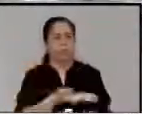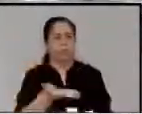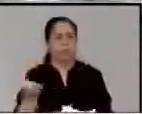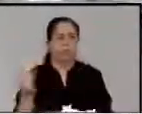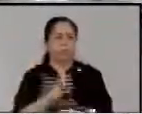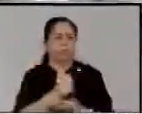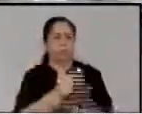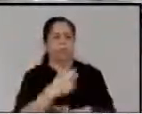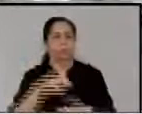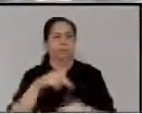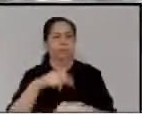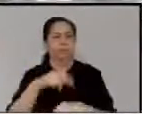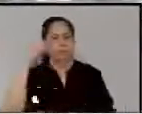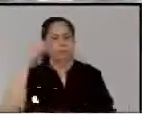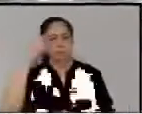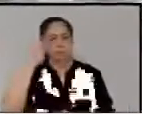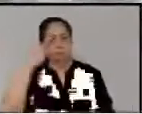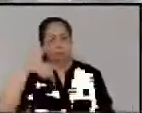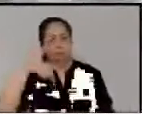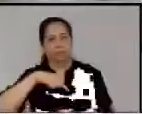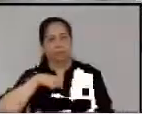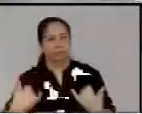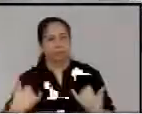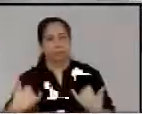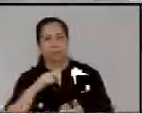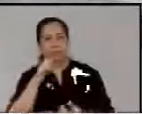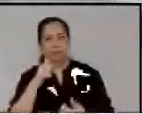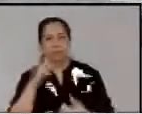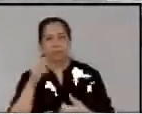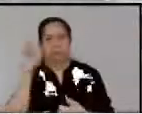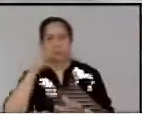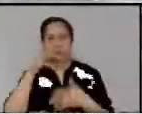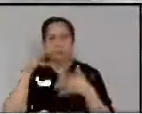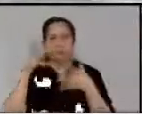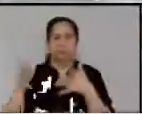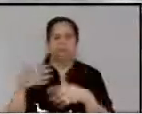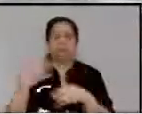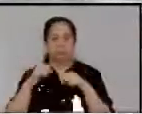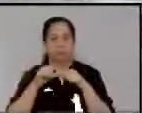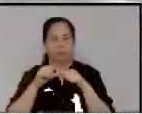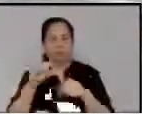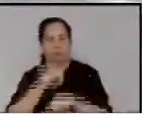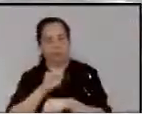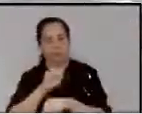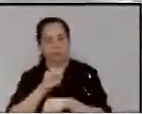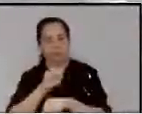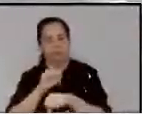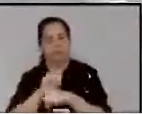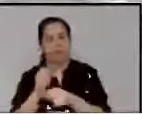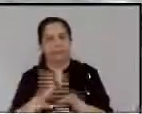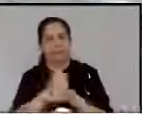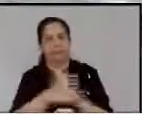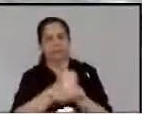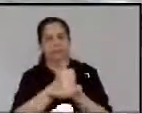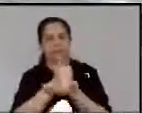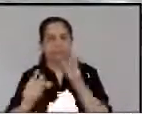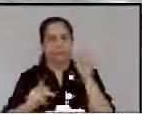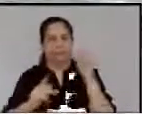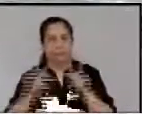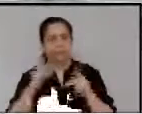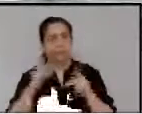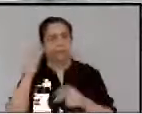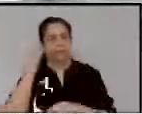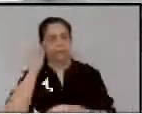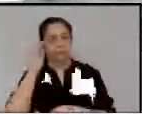Sa mga oras na ito, Dayan, ay kasama ko ngayon si Nanay Arlene, isa sa mga residente kung saan winasak ang